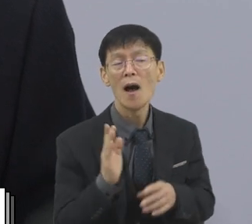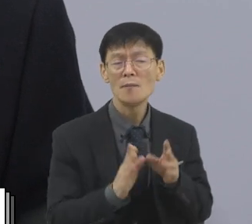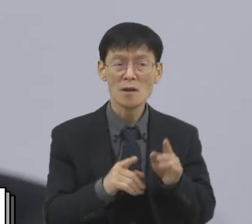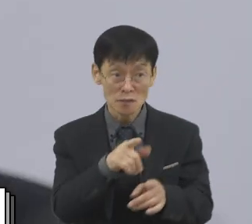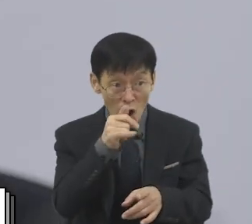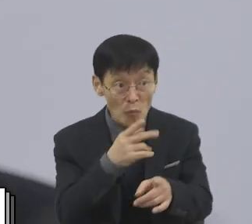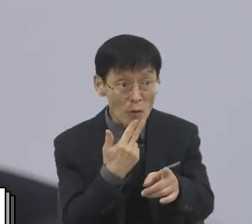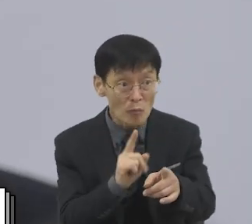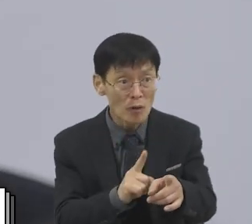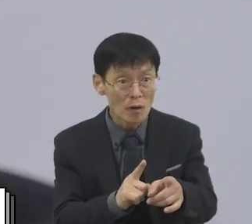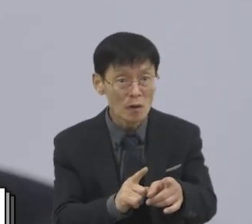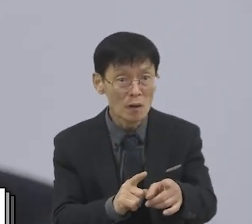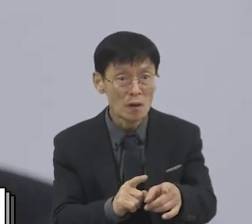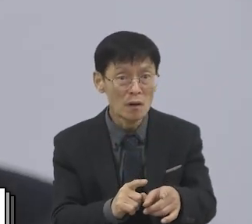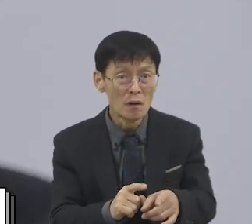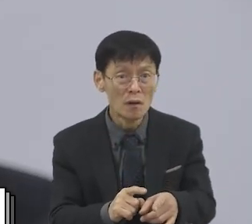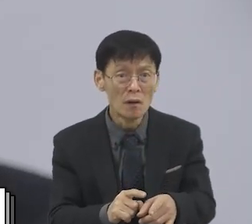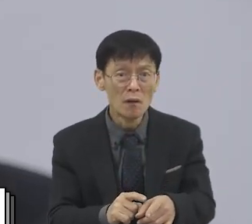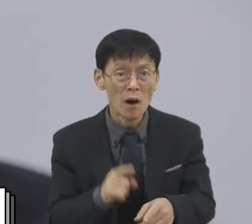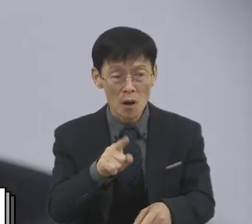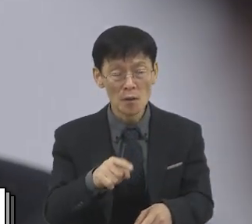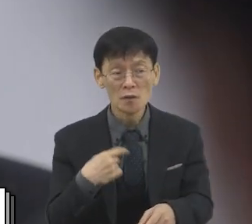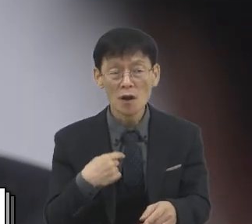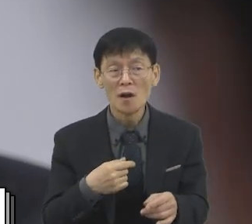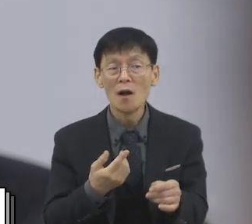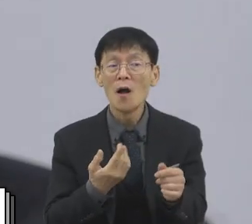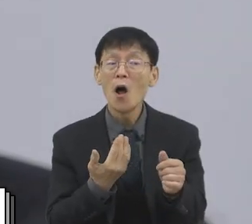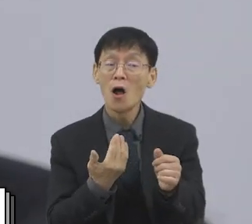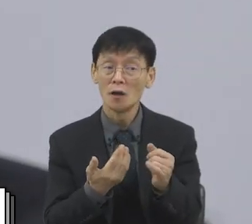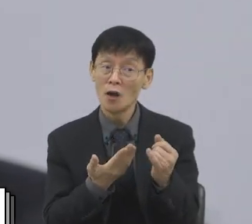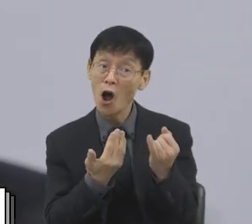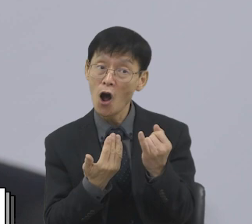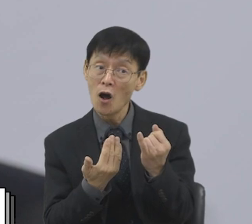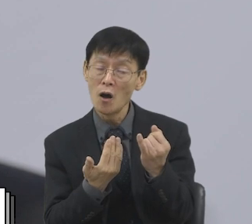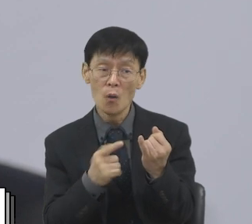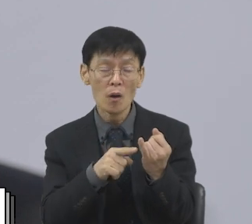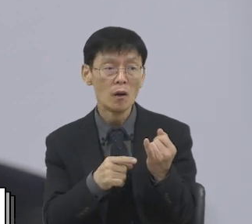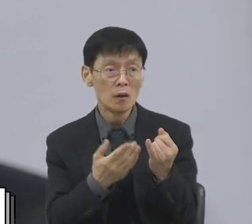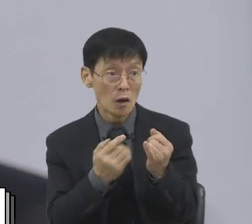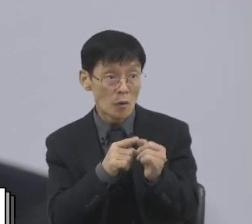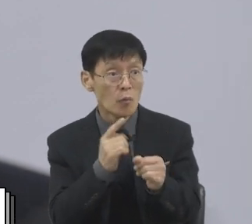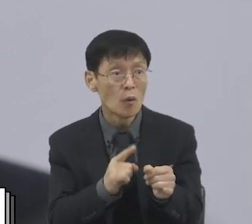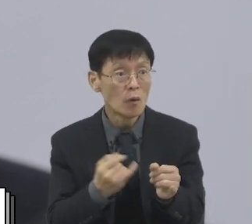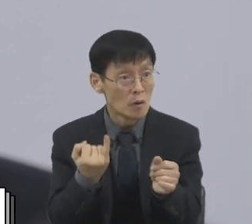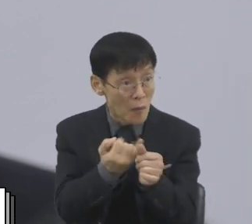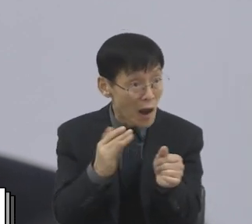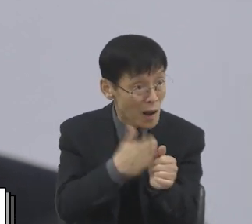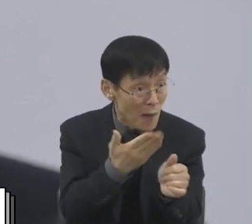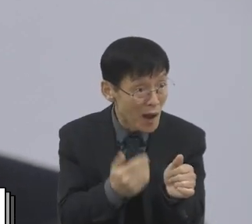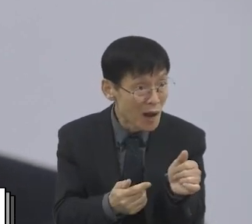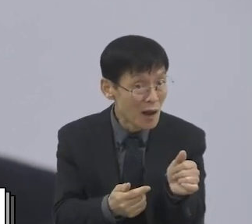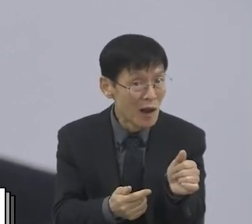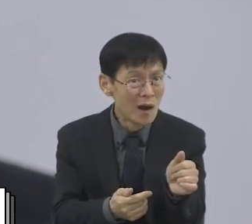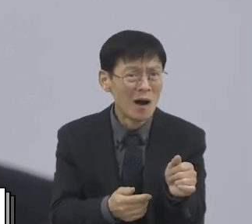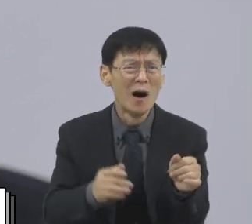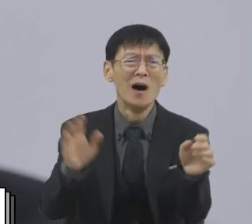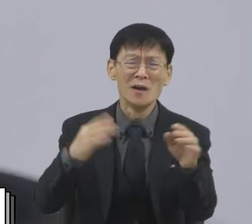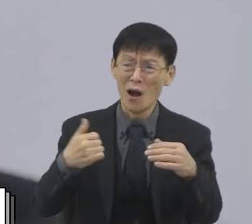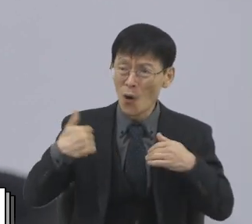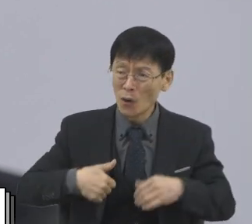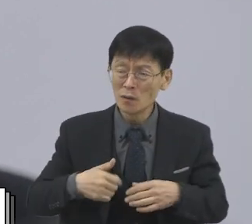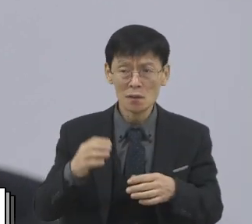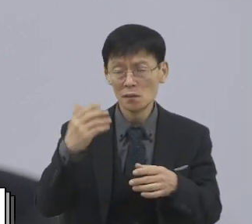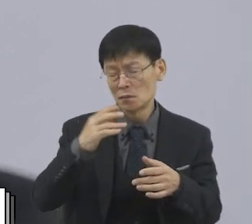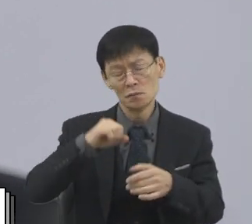매력을 드러내는 행동을 하진 않으셨나요? 아니면 여성이 남성을 왜 성희롱하겠습니까? 제